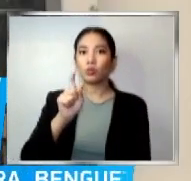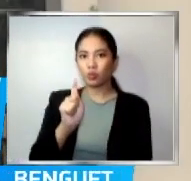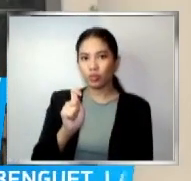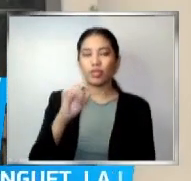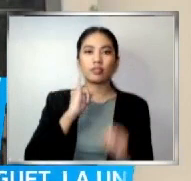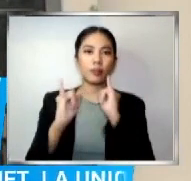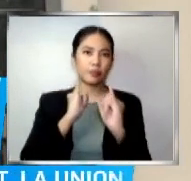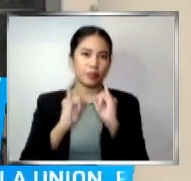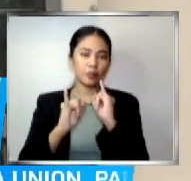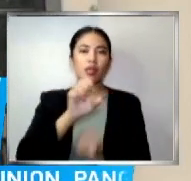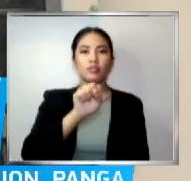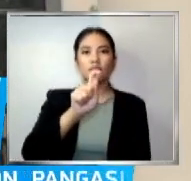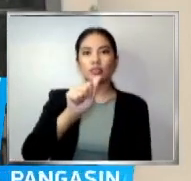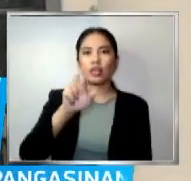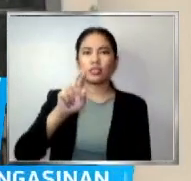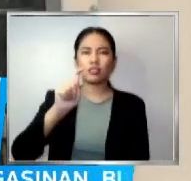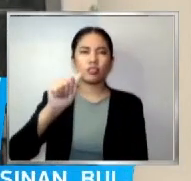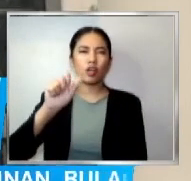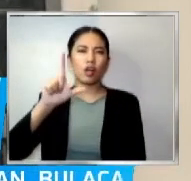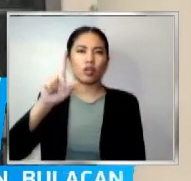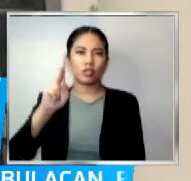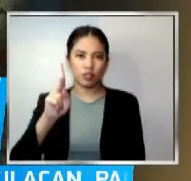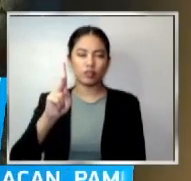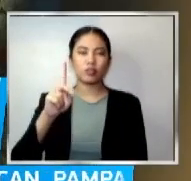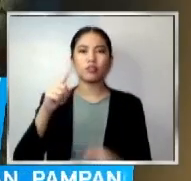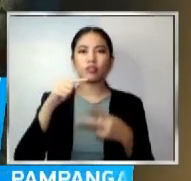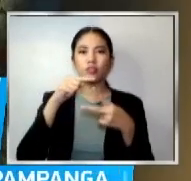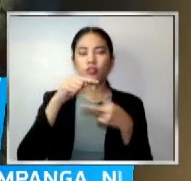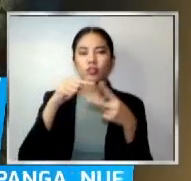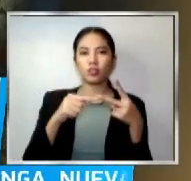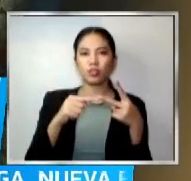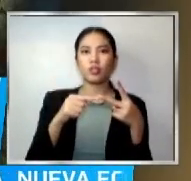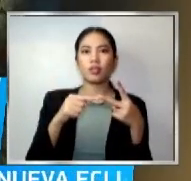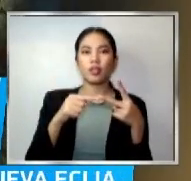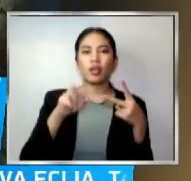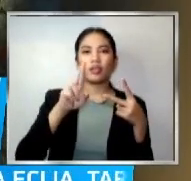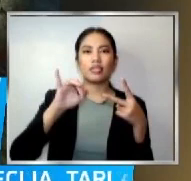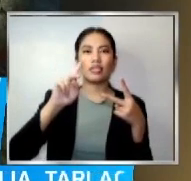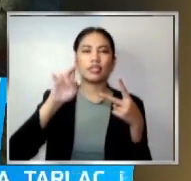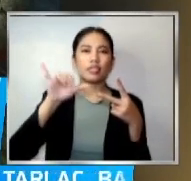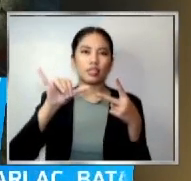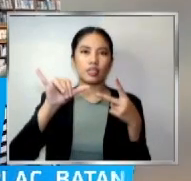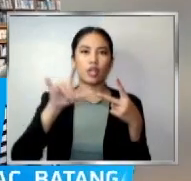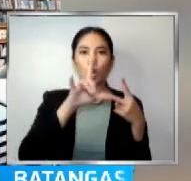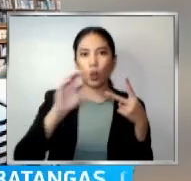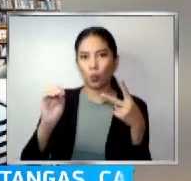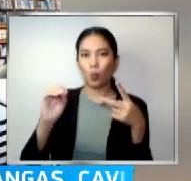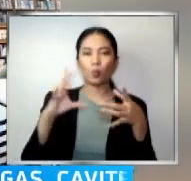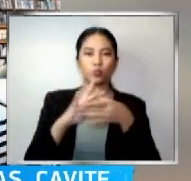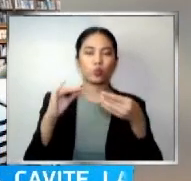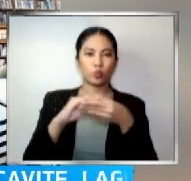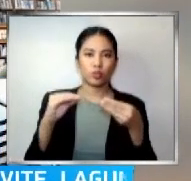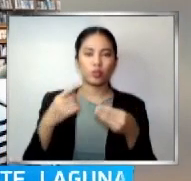Talk, Celebrity TV, Showbiz Stripped at Ricky Lo Exclusives. Nakikiramay po kami sa kanyang